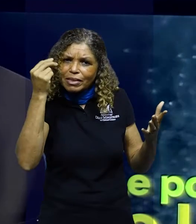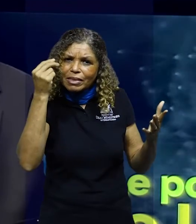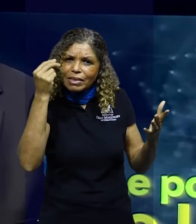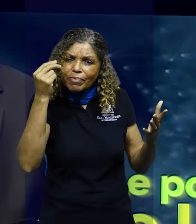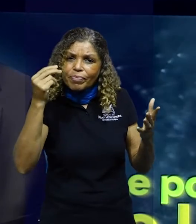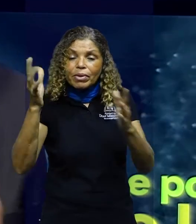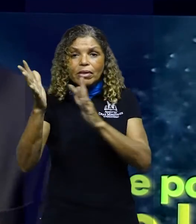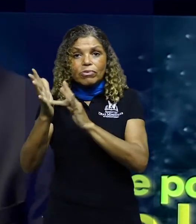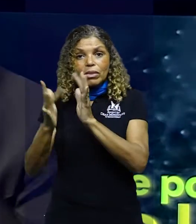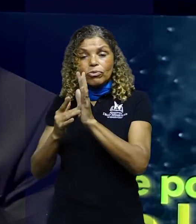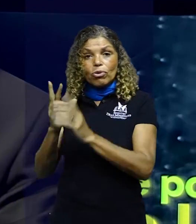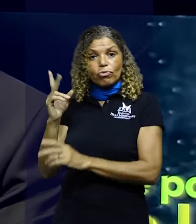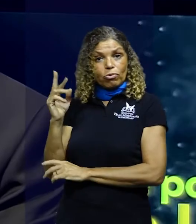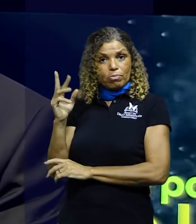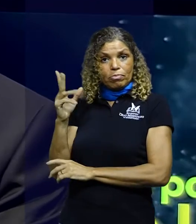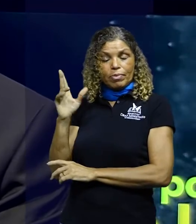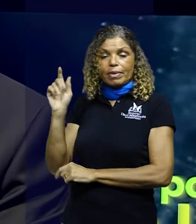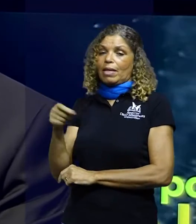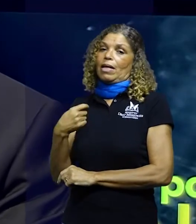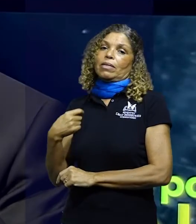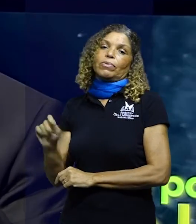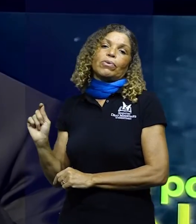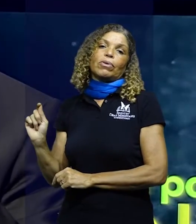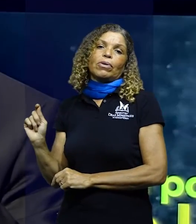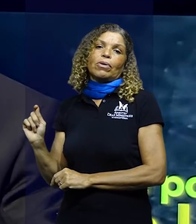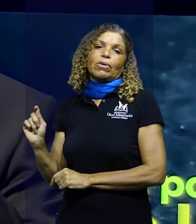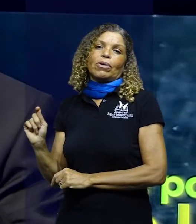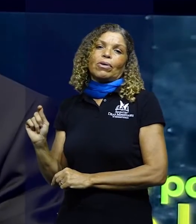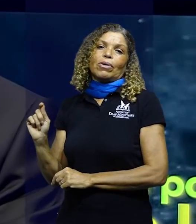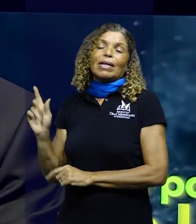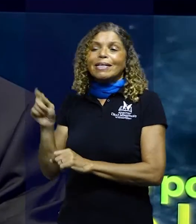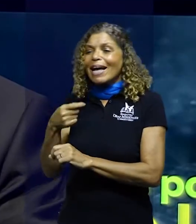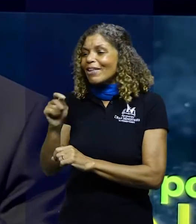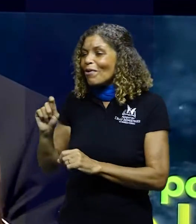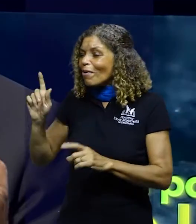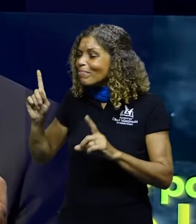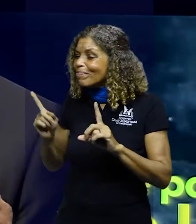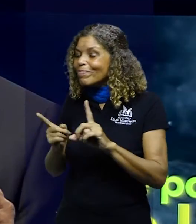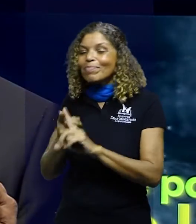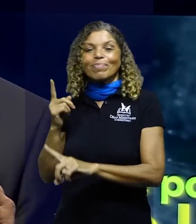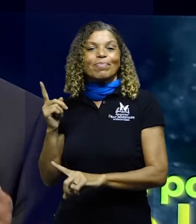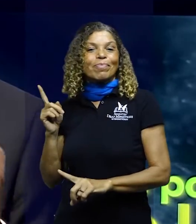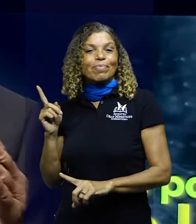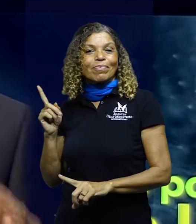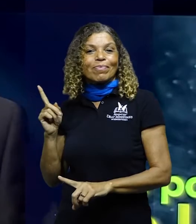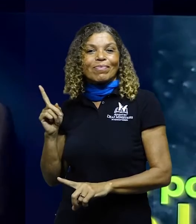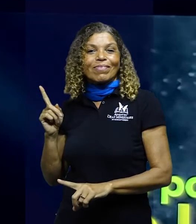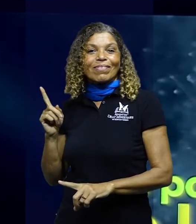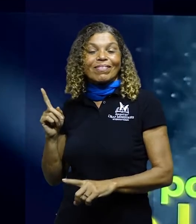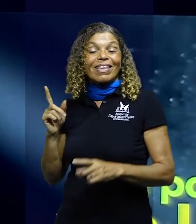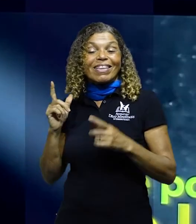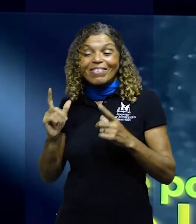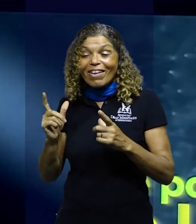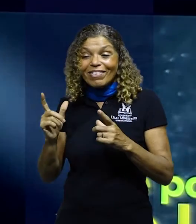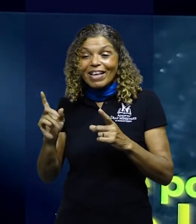bien comprendre que Jésus a une double nature. Il a une nature unique que personne d'autre n'a. Grâce à cette